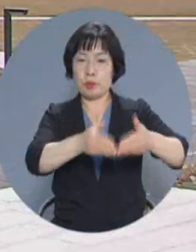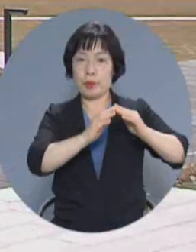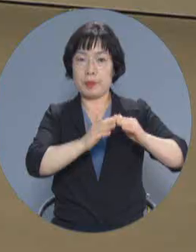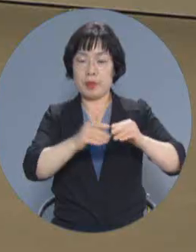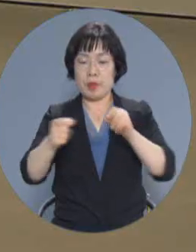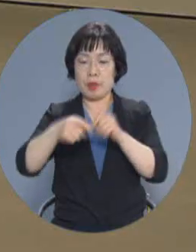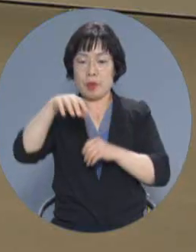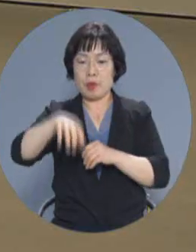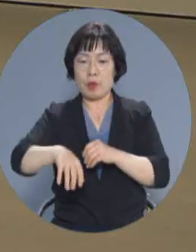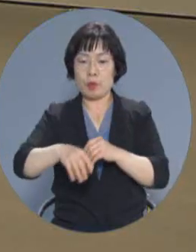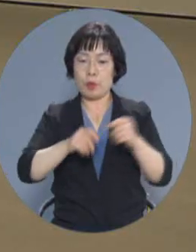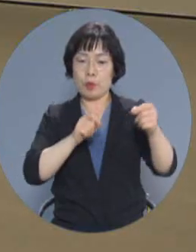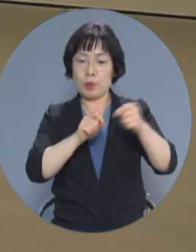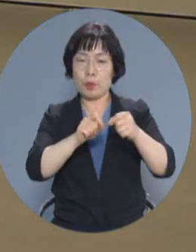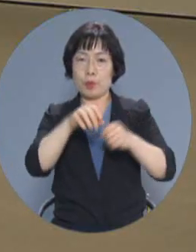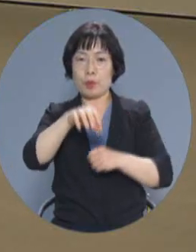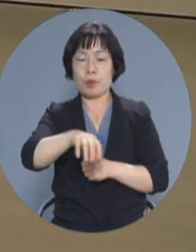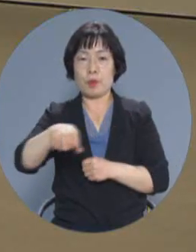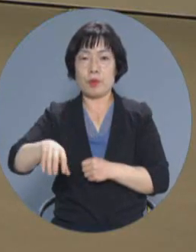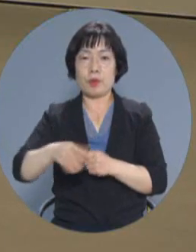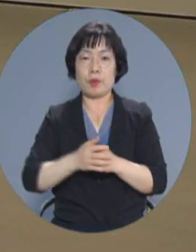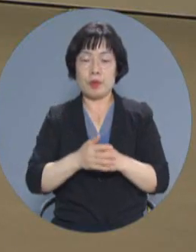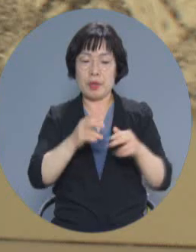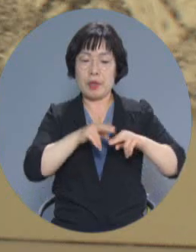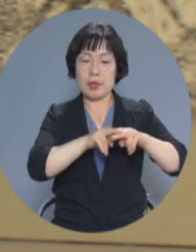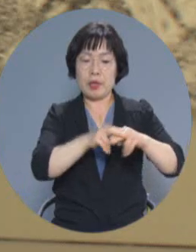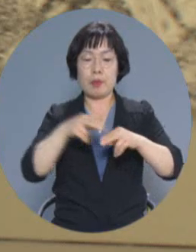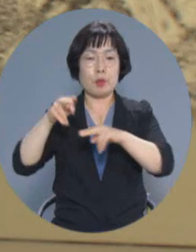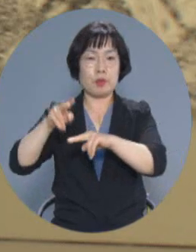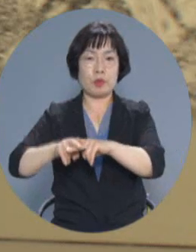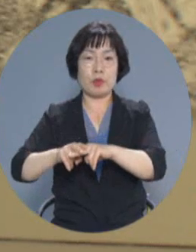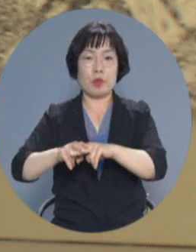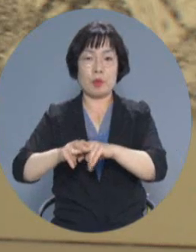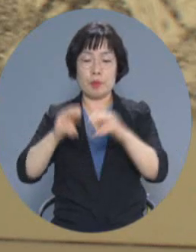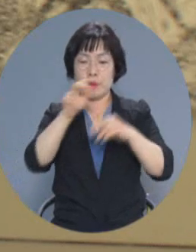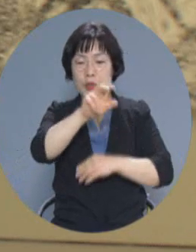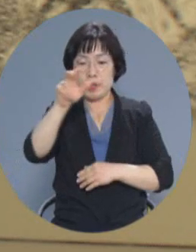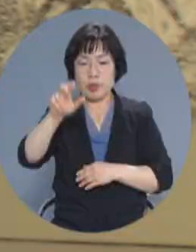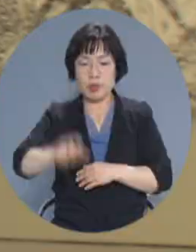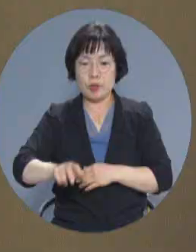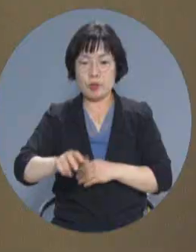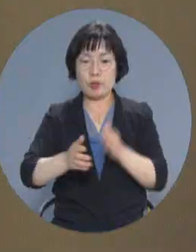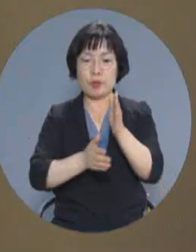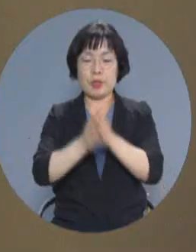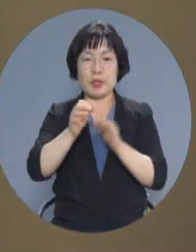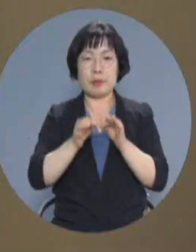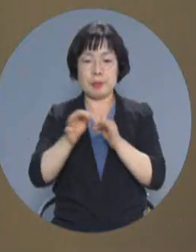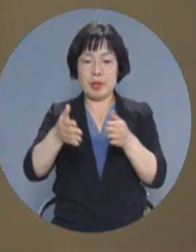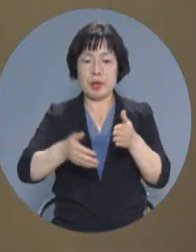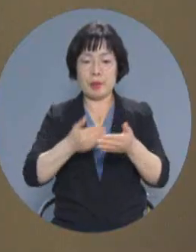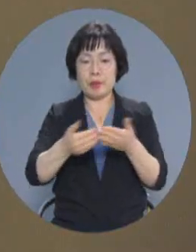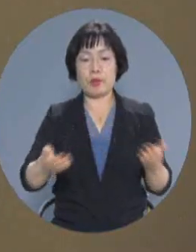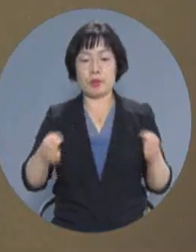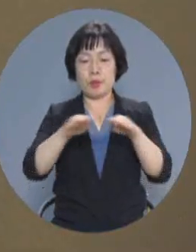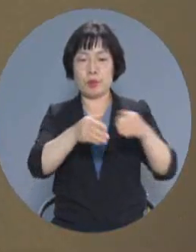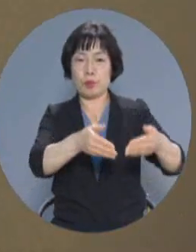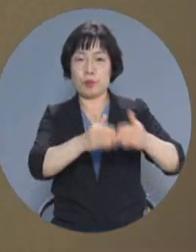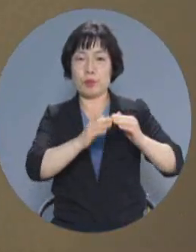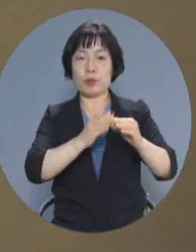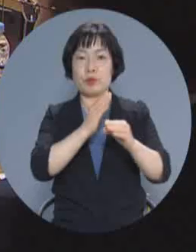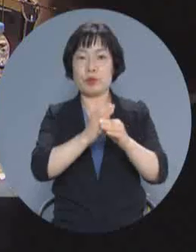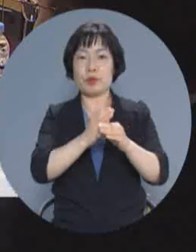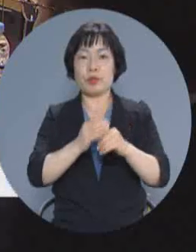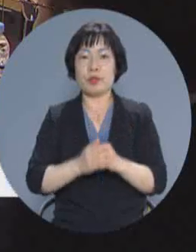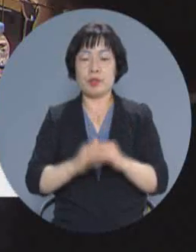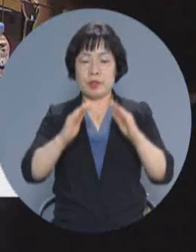인근 지역의 규모가 비슷한 자치단체로는 남원시와 정읍시, 진주시가 시립미술관을 운영하고 있습니다.